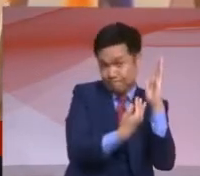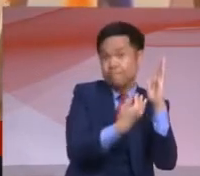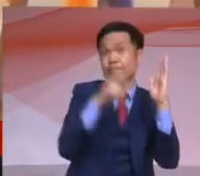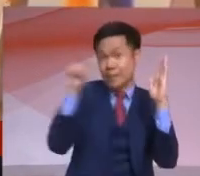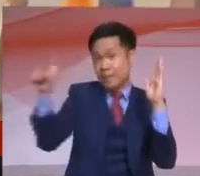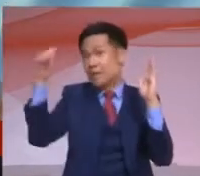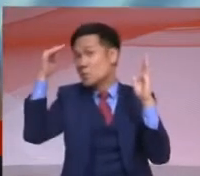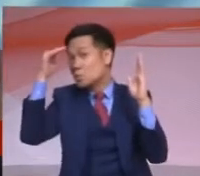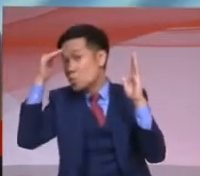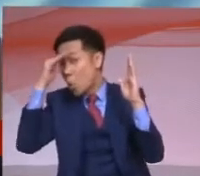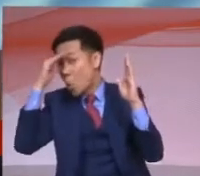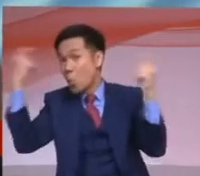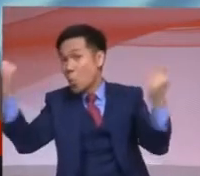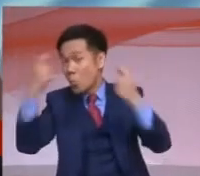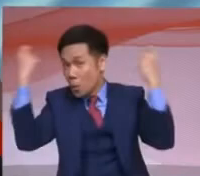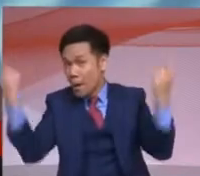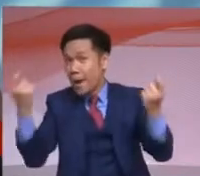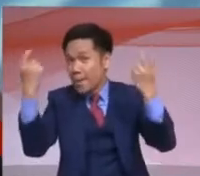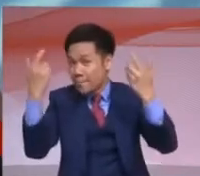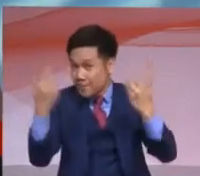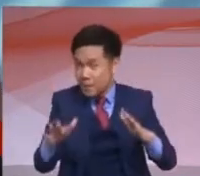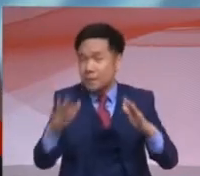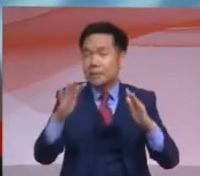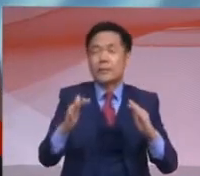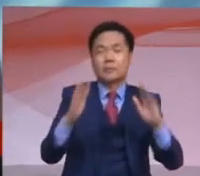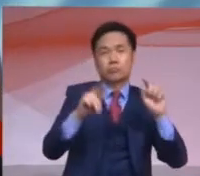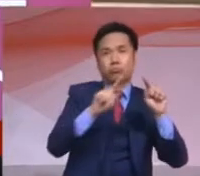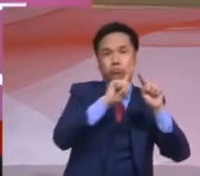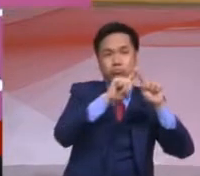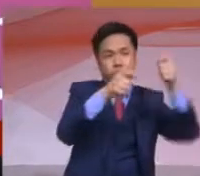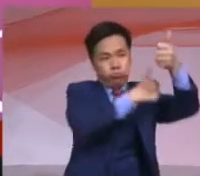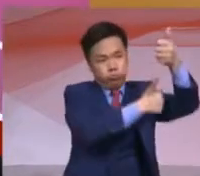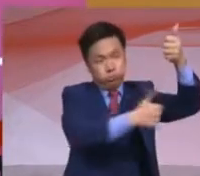di Johor ia akan disusui dengan sambutan di peringkat Negeri sehingga September